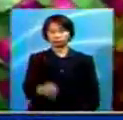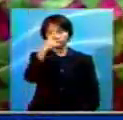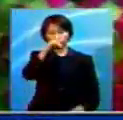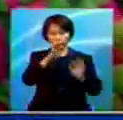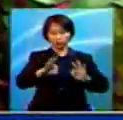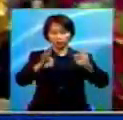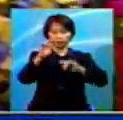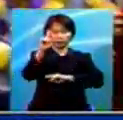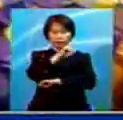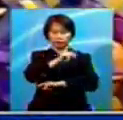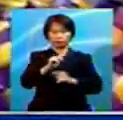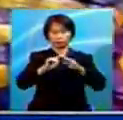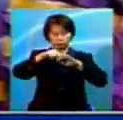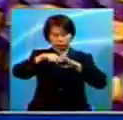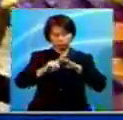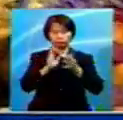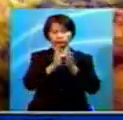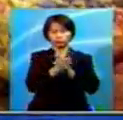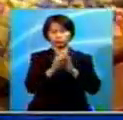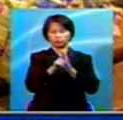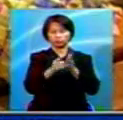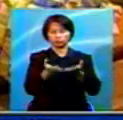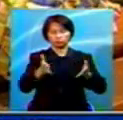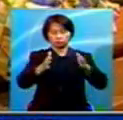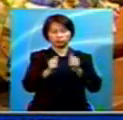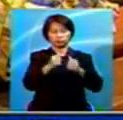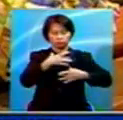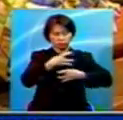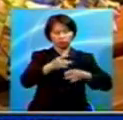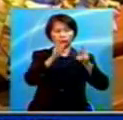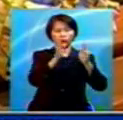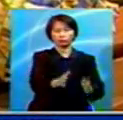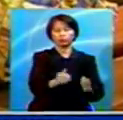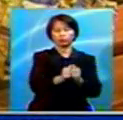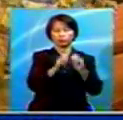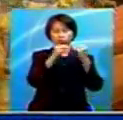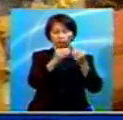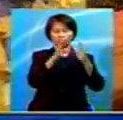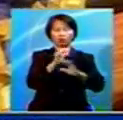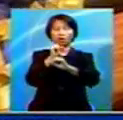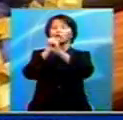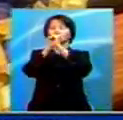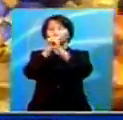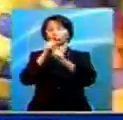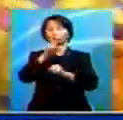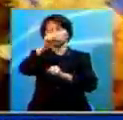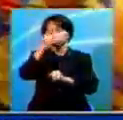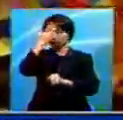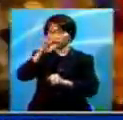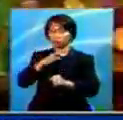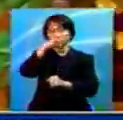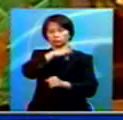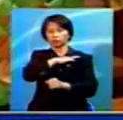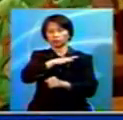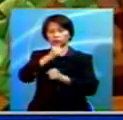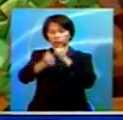keperluan harian, produk anyaman ini turut menjadi item dekorasi yang semakin digemari masyarakat. Masyarakat orang asli sememangnya bijak memanfaatkan